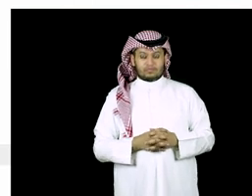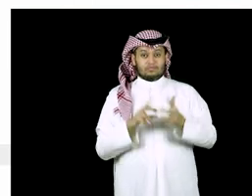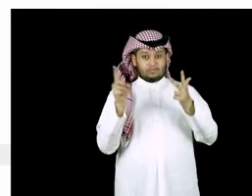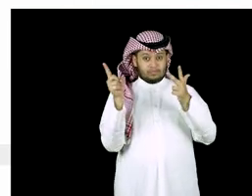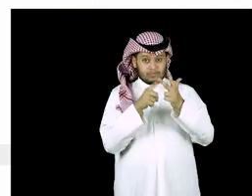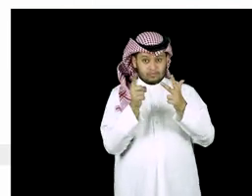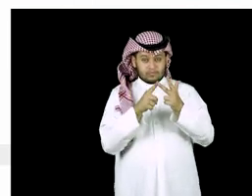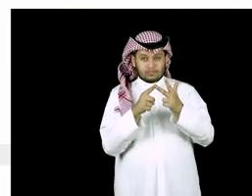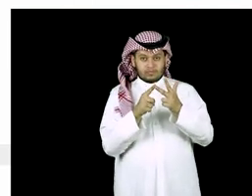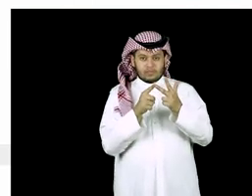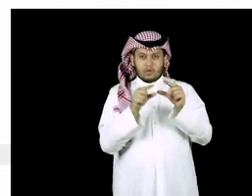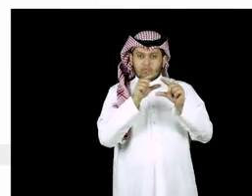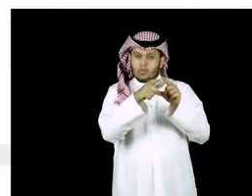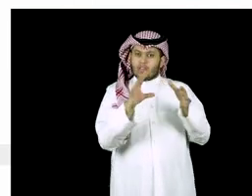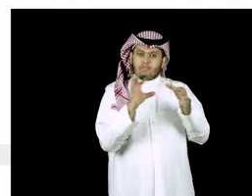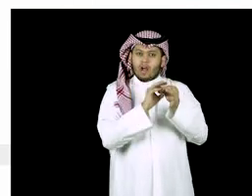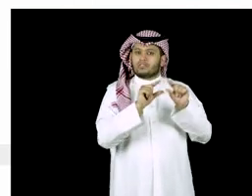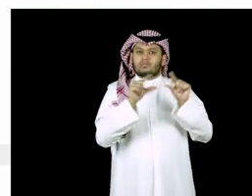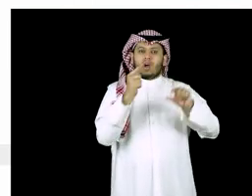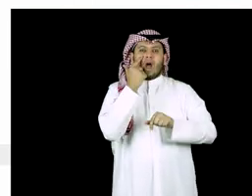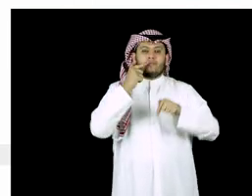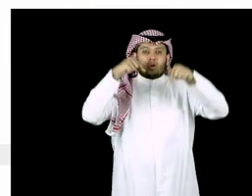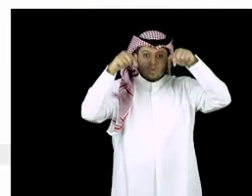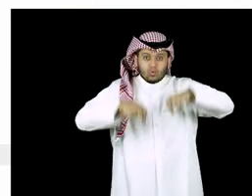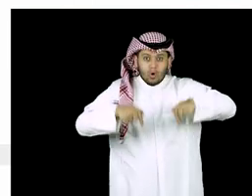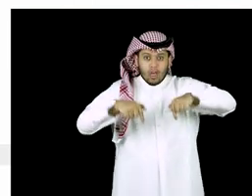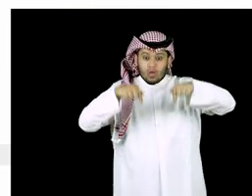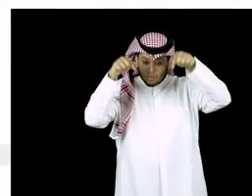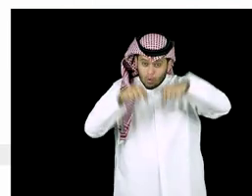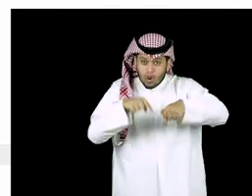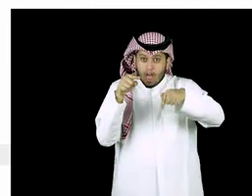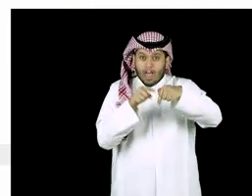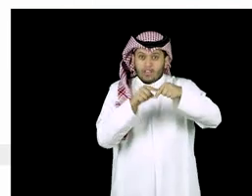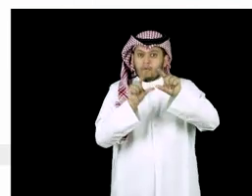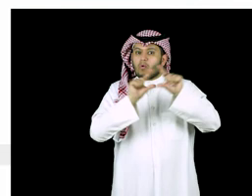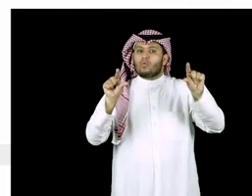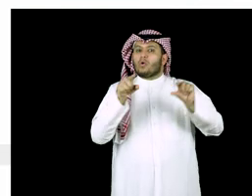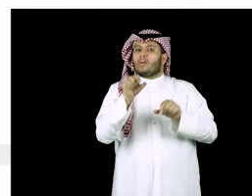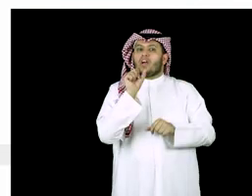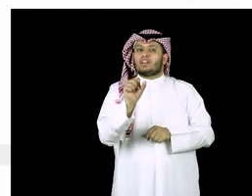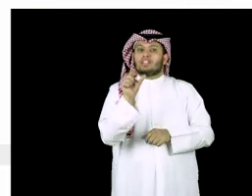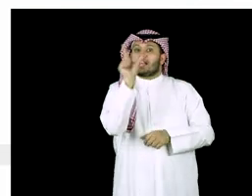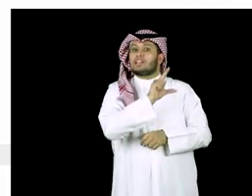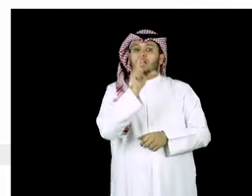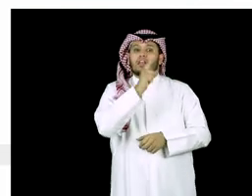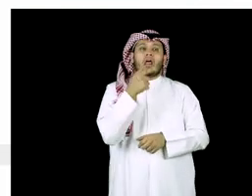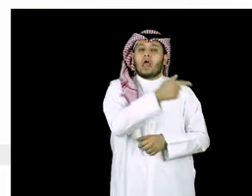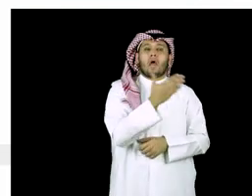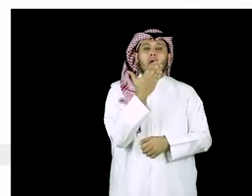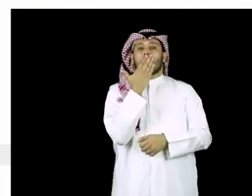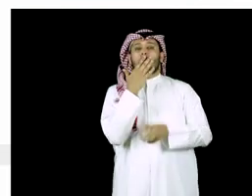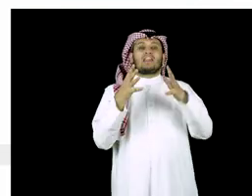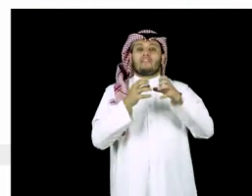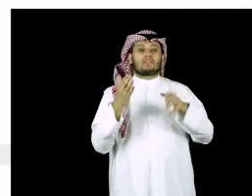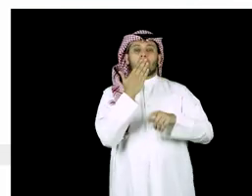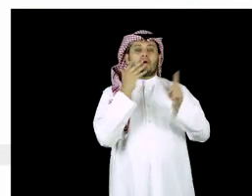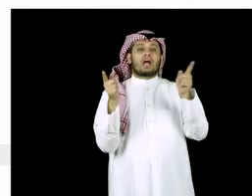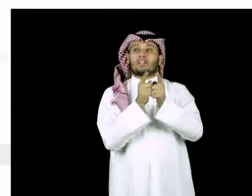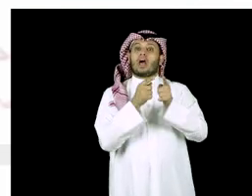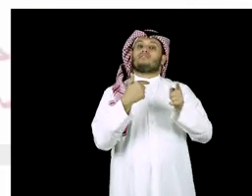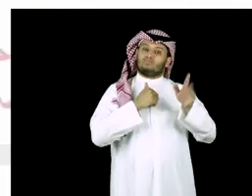والأمر الثالث ما يتعلق بالأمور الدنيوية التي لم تتطرق لها الشريعة بصورة مفصلة.